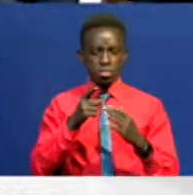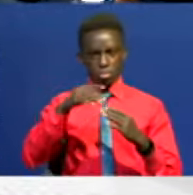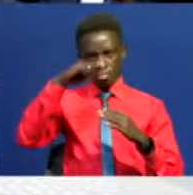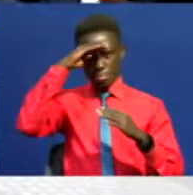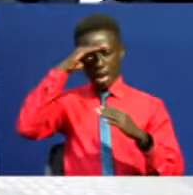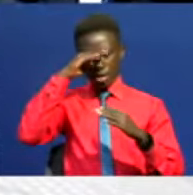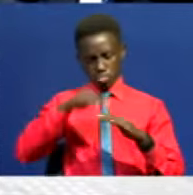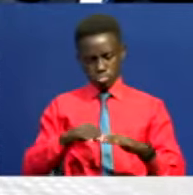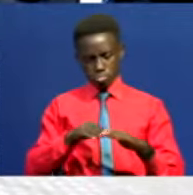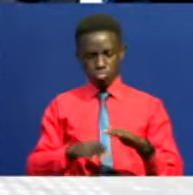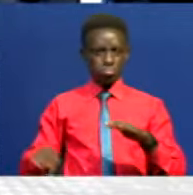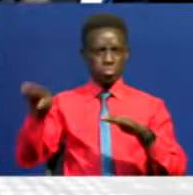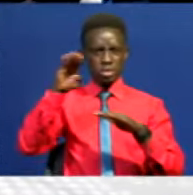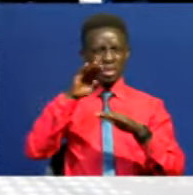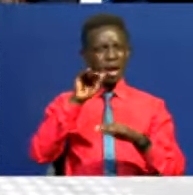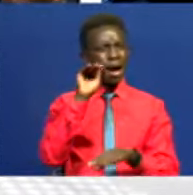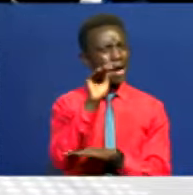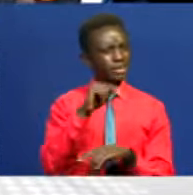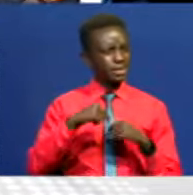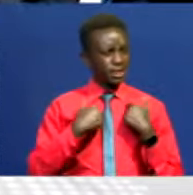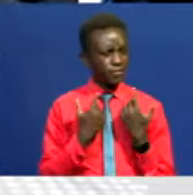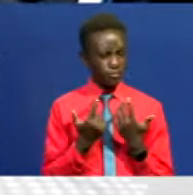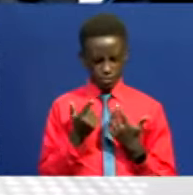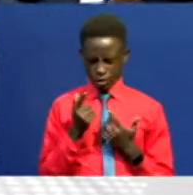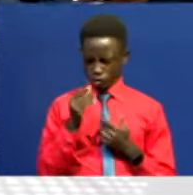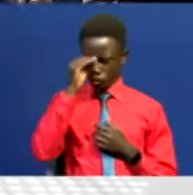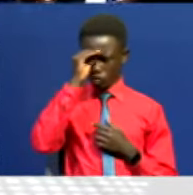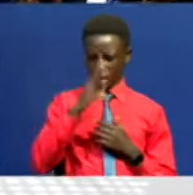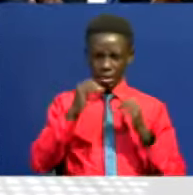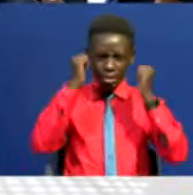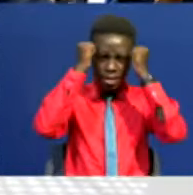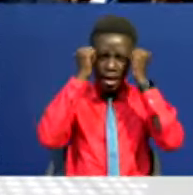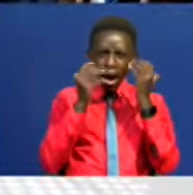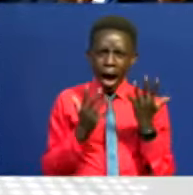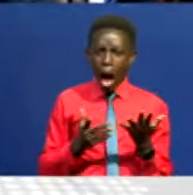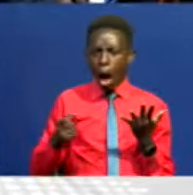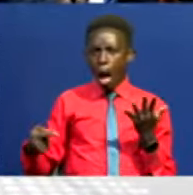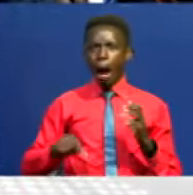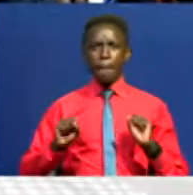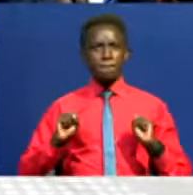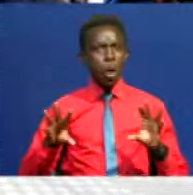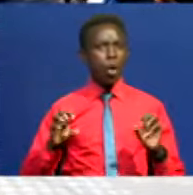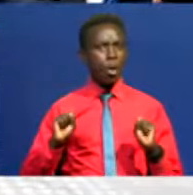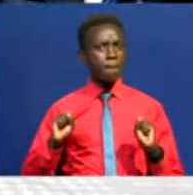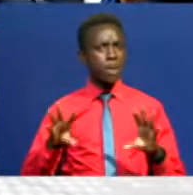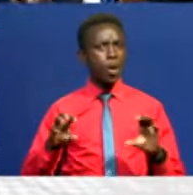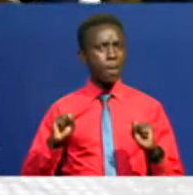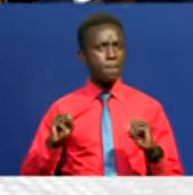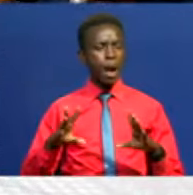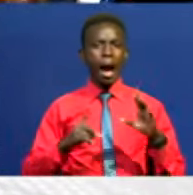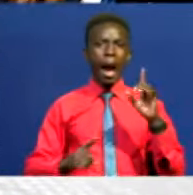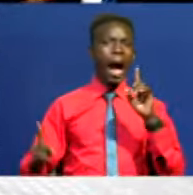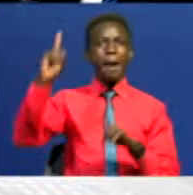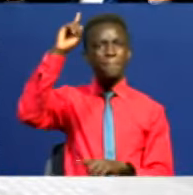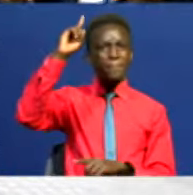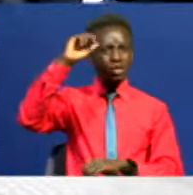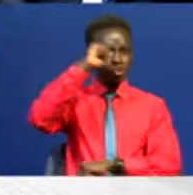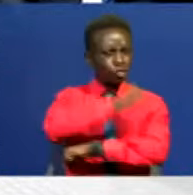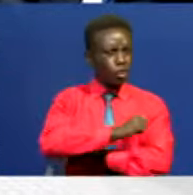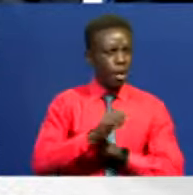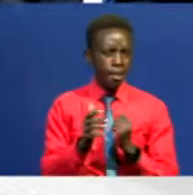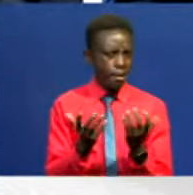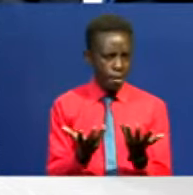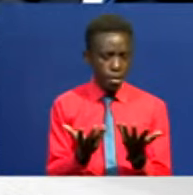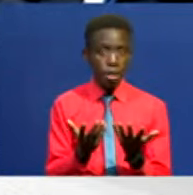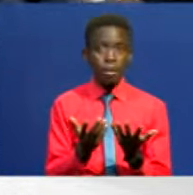lini ambapo hao wanafunzi watasoma, watawezaje kusoma wakati kuna muziki ambao unaendelea pale. Na pia mandhari ya hicho chuo